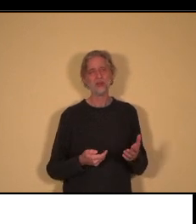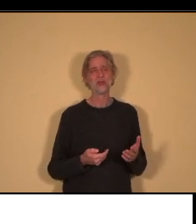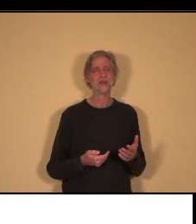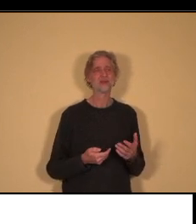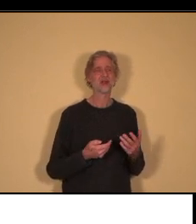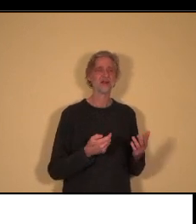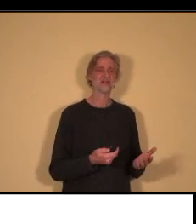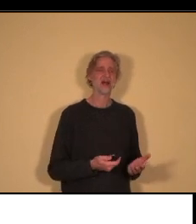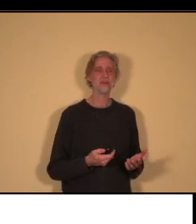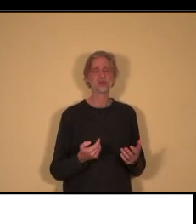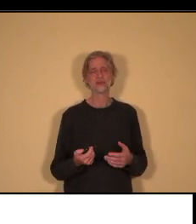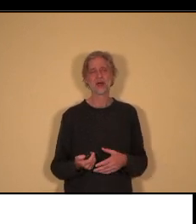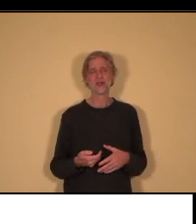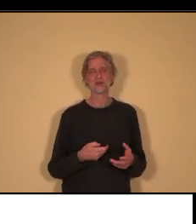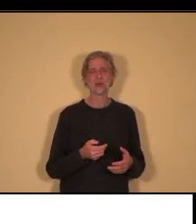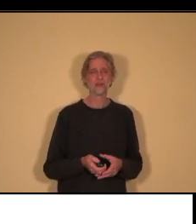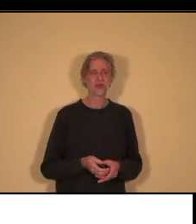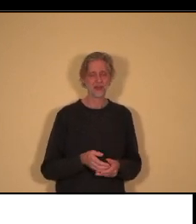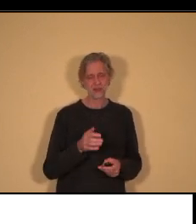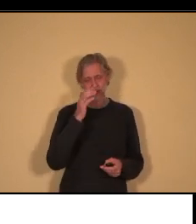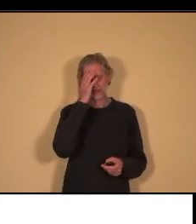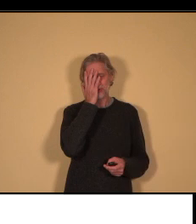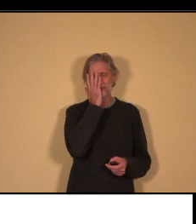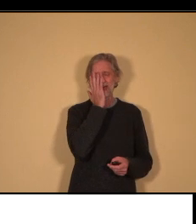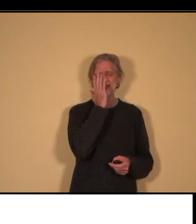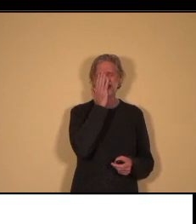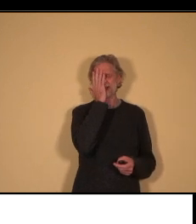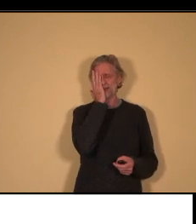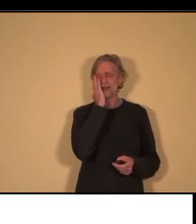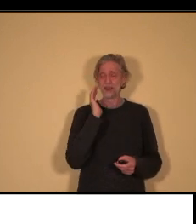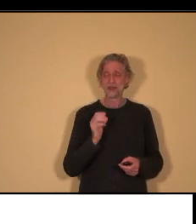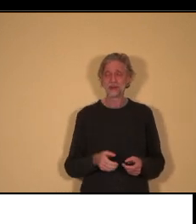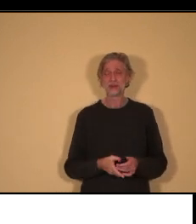Methanol ist als Treibstoff gar nicht so bekannt. Naja, doch, vielleicht,